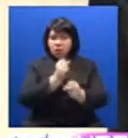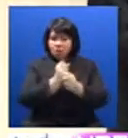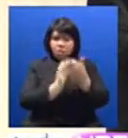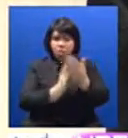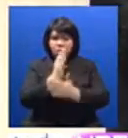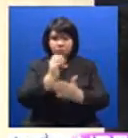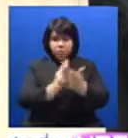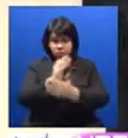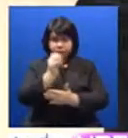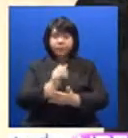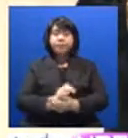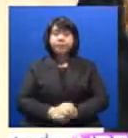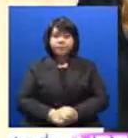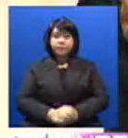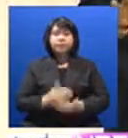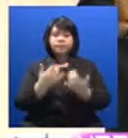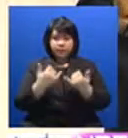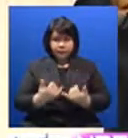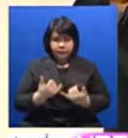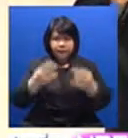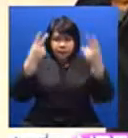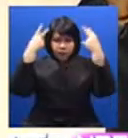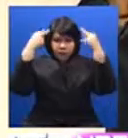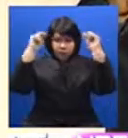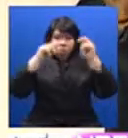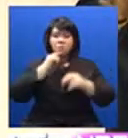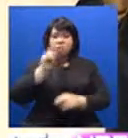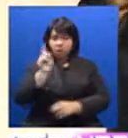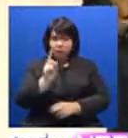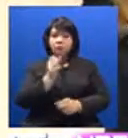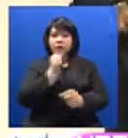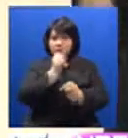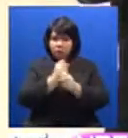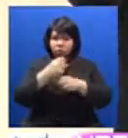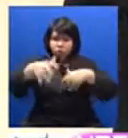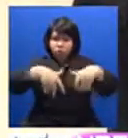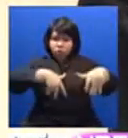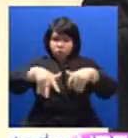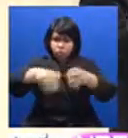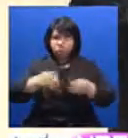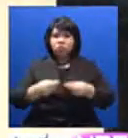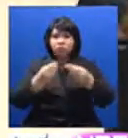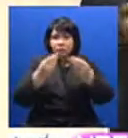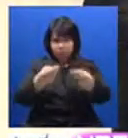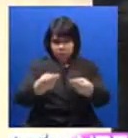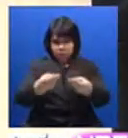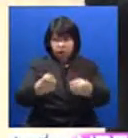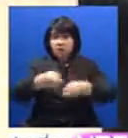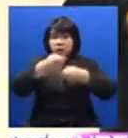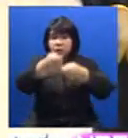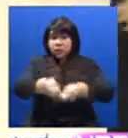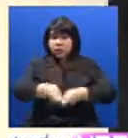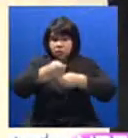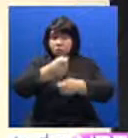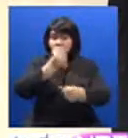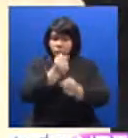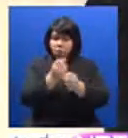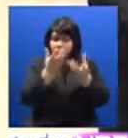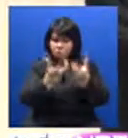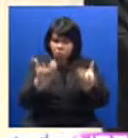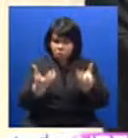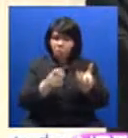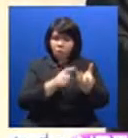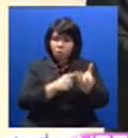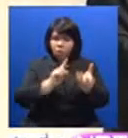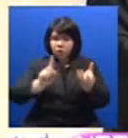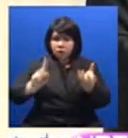โดยไม่ผิดกฎ นายกรัฐมนตรียังฝากให้สร้างเศรษฐกิจระดับชุมชนและสร้างความยั่งยืนให้เกษตรกรเพิ่มมูลค่าในสินค้าเกษตรโดย